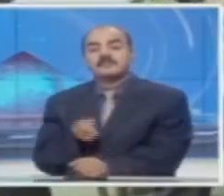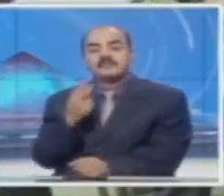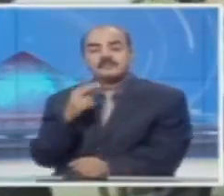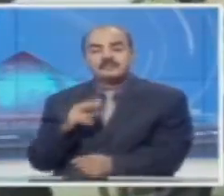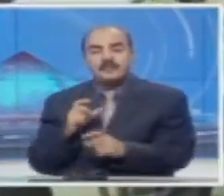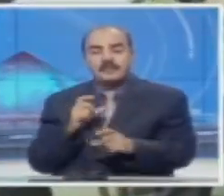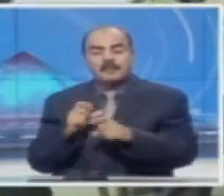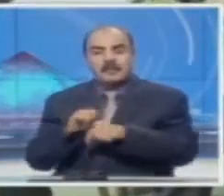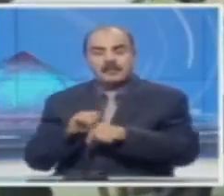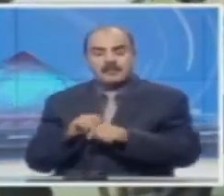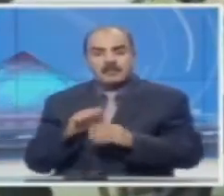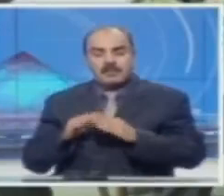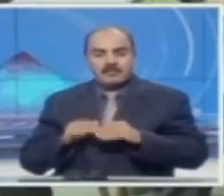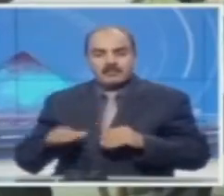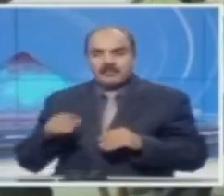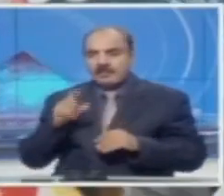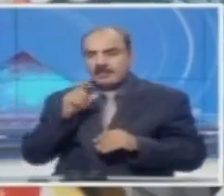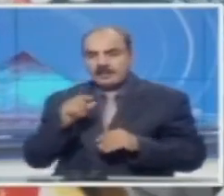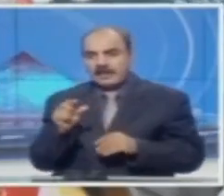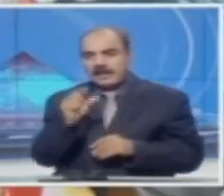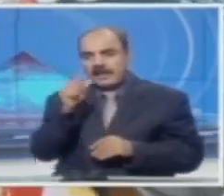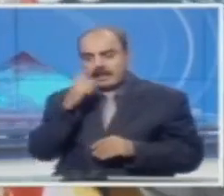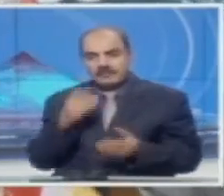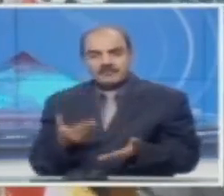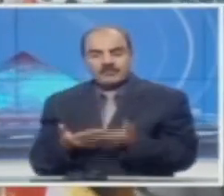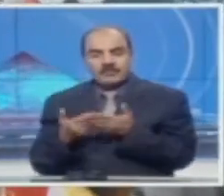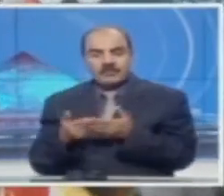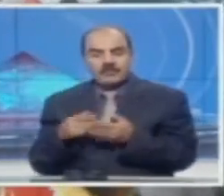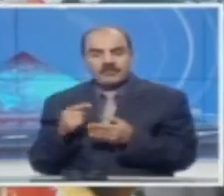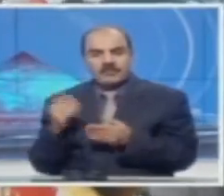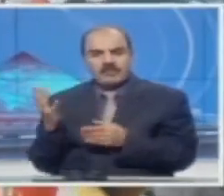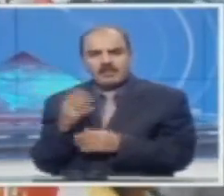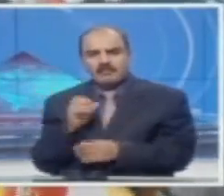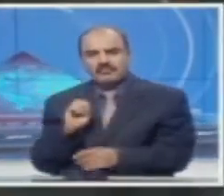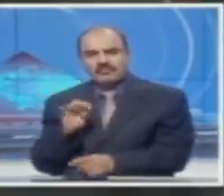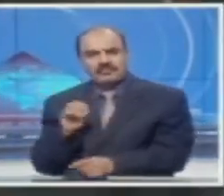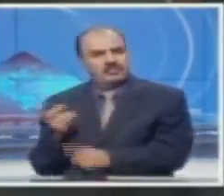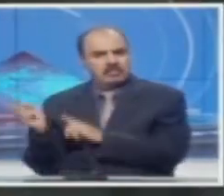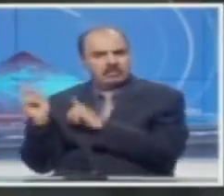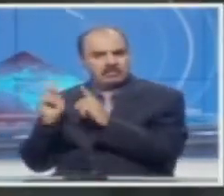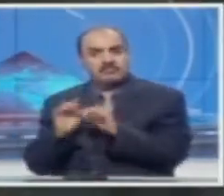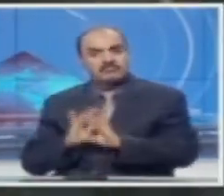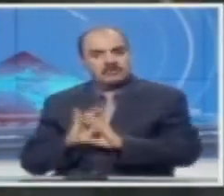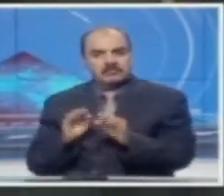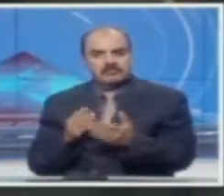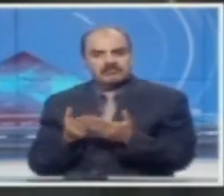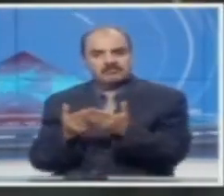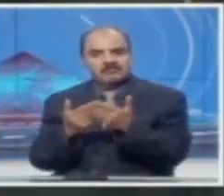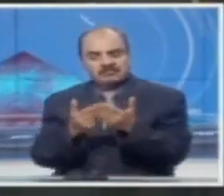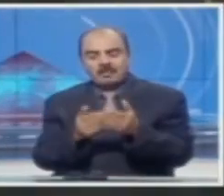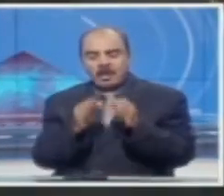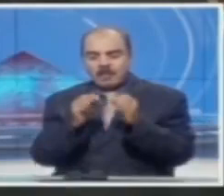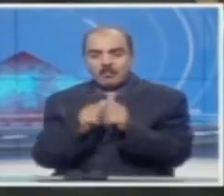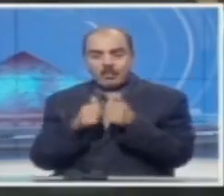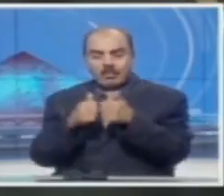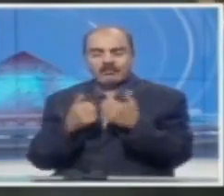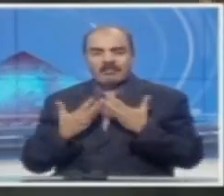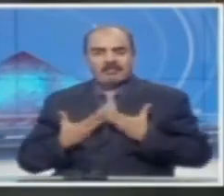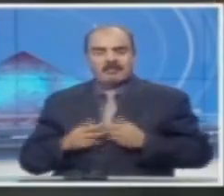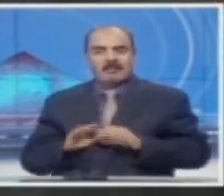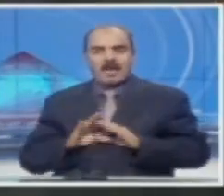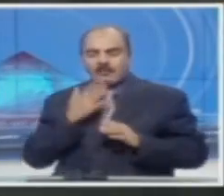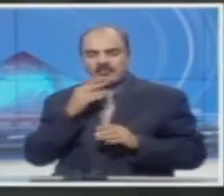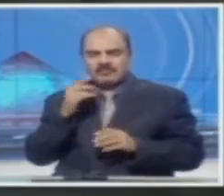البنك المركزي المصري رواد النيل التي اطلقها منذ عدة اشهر، ساهمت في دعم العديد من الاسر والافراد من